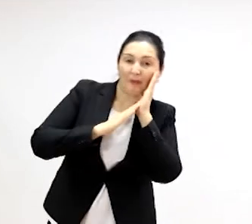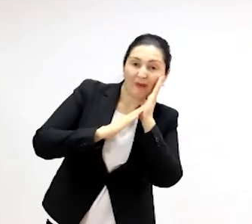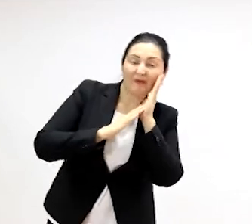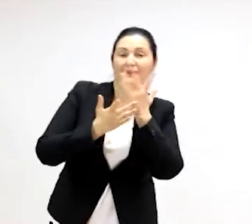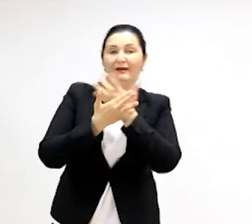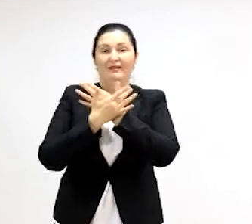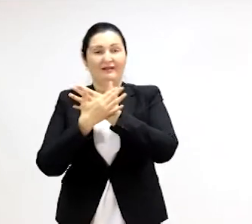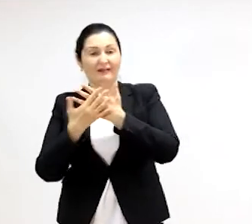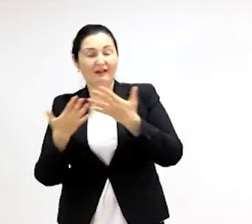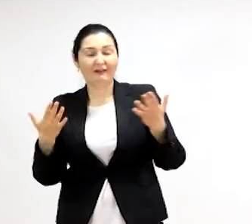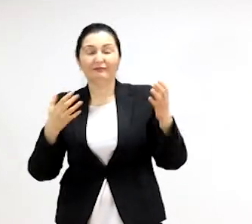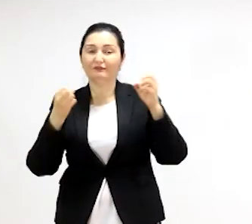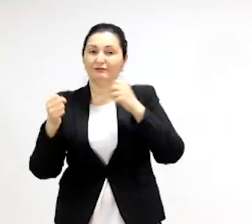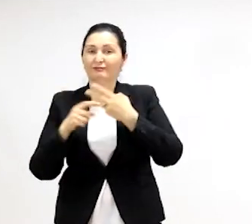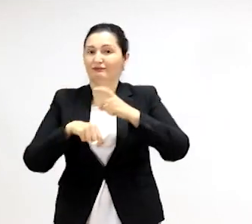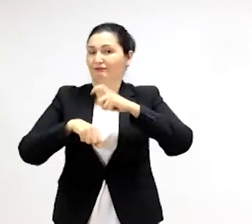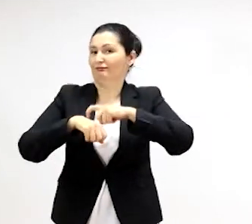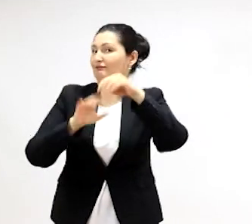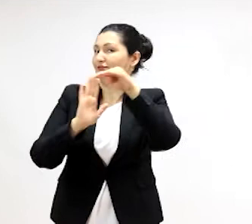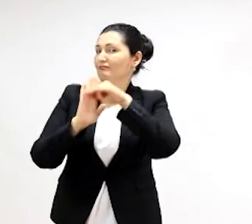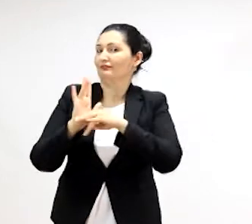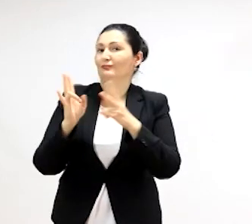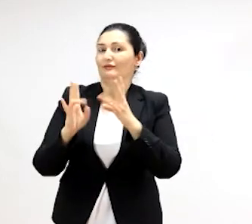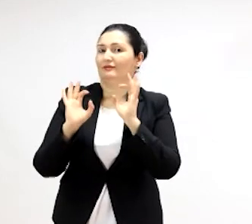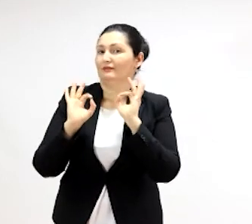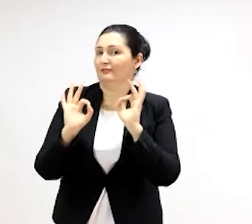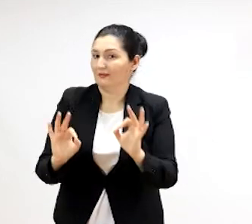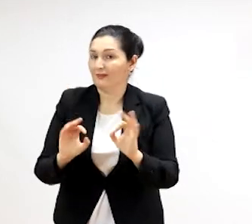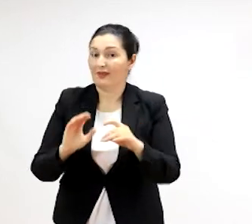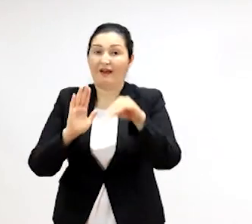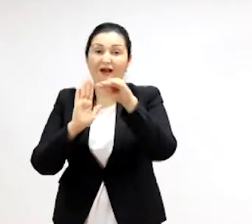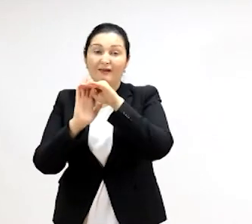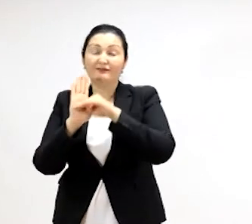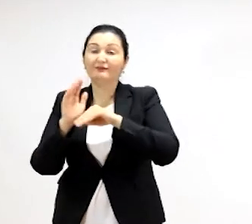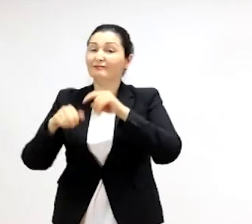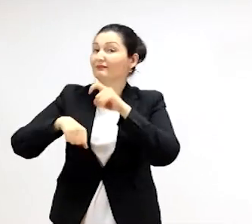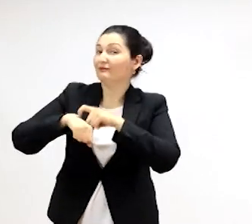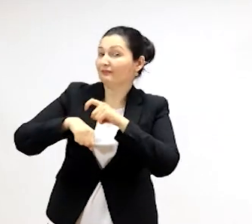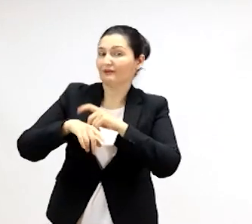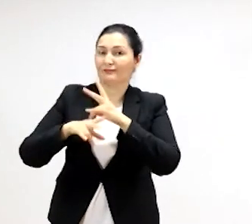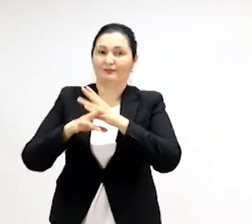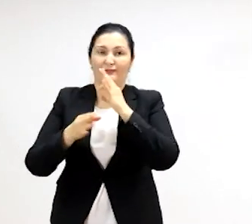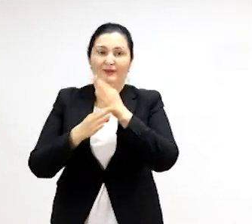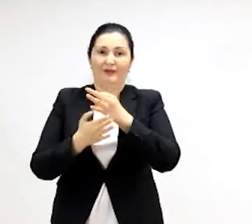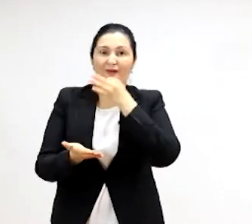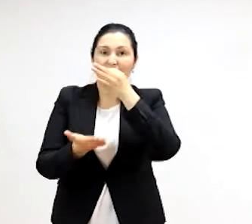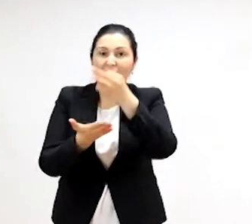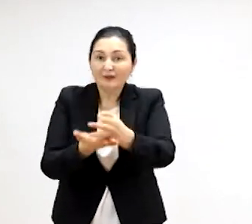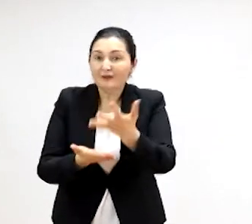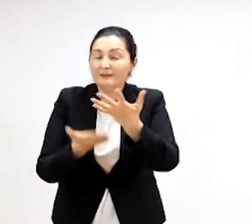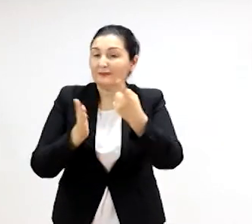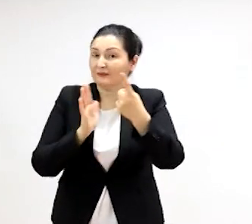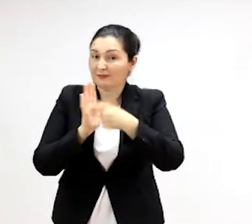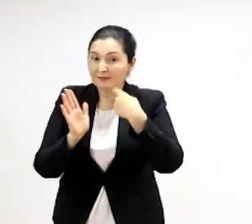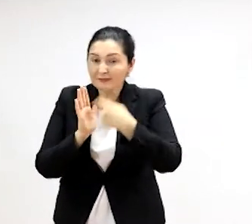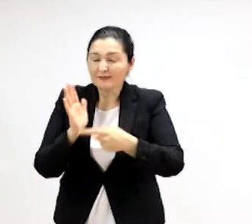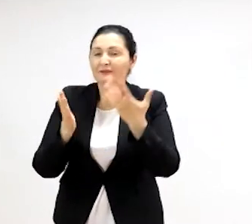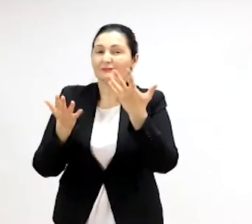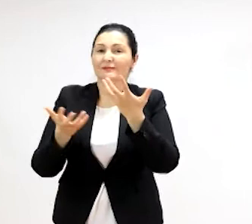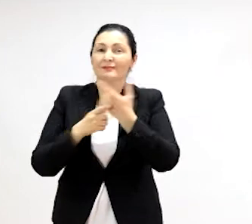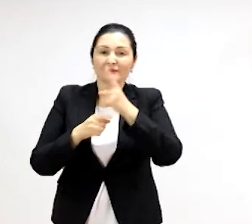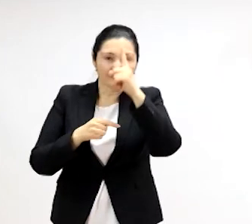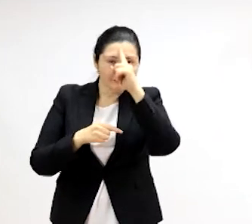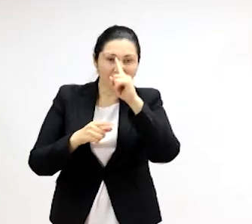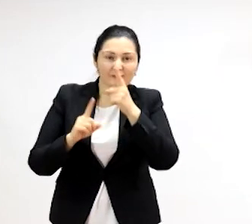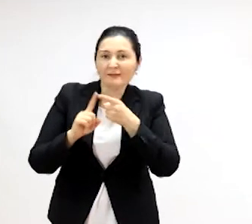ва дигар корҳо ҳам аз рӯи реҷа бояд бошанд. Реҷаро соат муайян мекунад. Агар бовар накунед, як моҳ аз